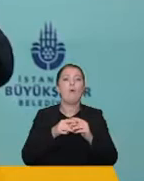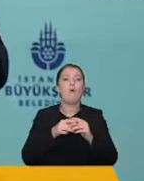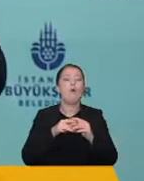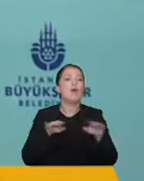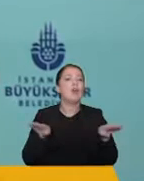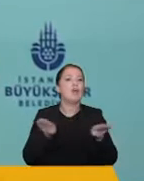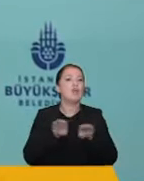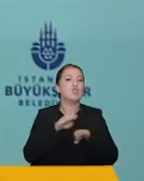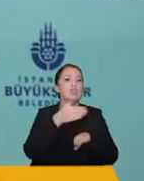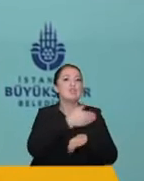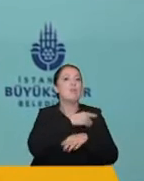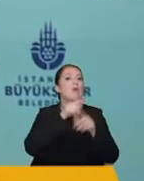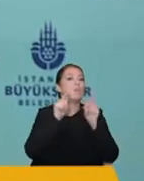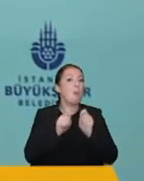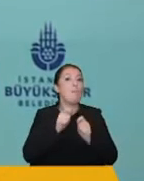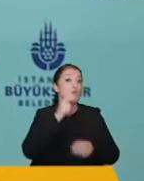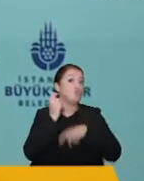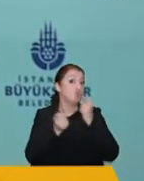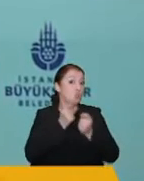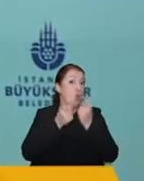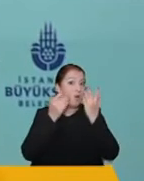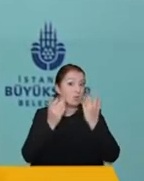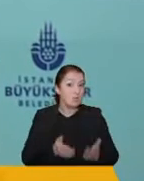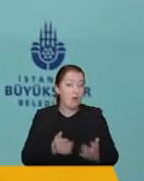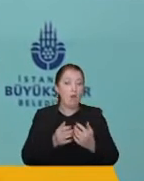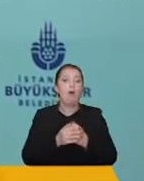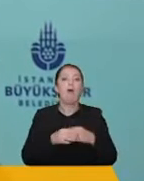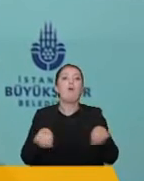eşit hizmet yapmaya çalışıyorsa,